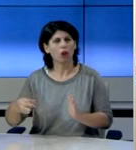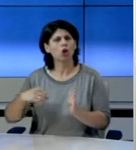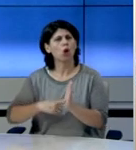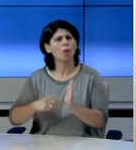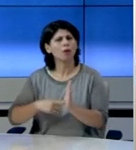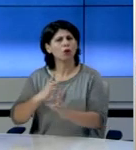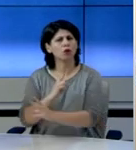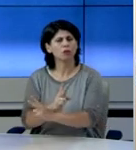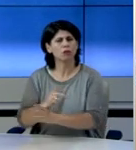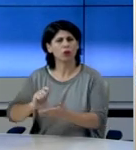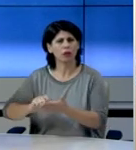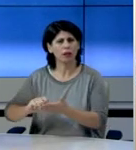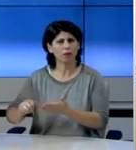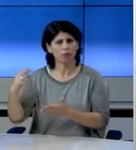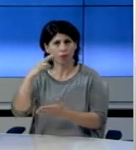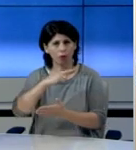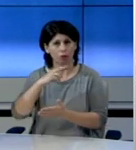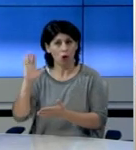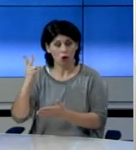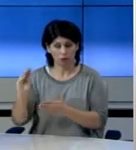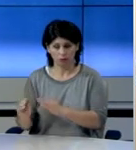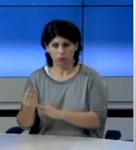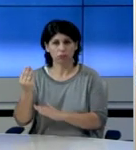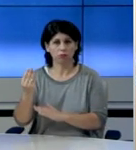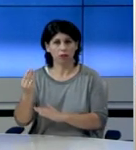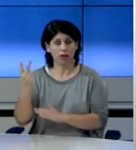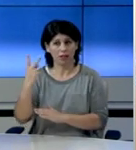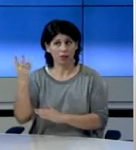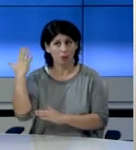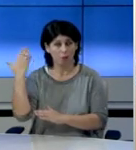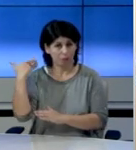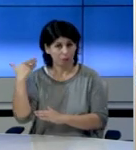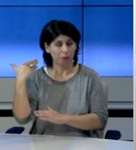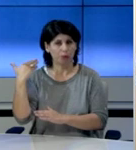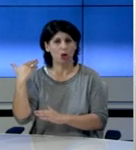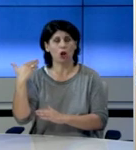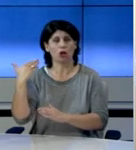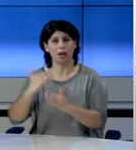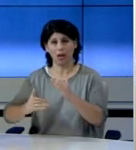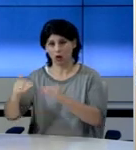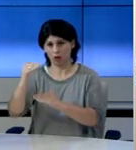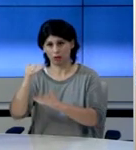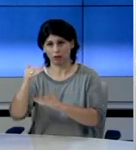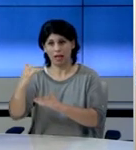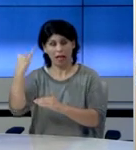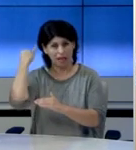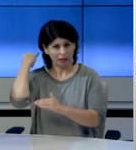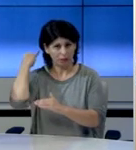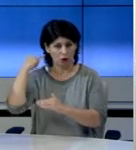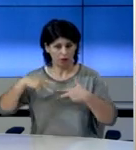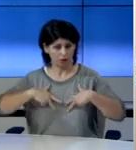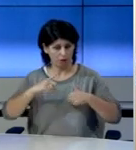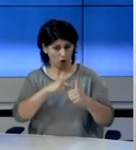Πρωθυπουργού και μόλις εξελέγει, δύο πρώην ανώτατοι δικαστικοί έγιναν στελέχη της κυβέρνησης, όχι σύμβουλη, αντιπρόεδρος της κυβέρνησης ο